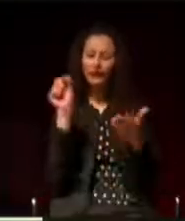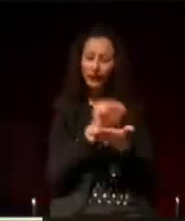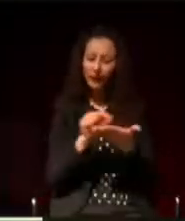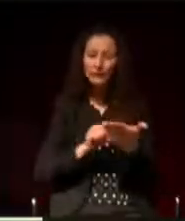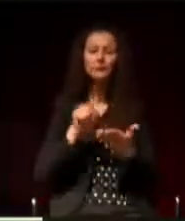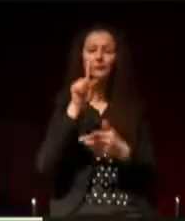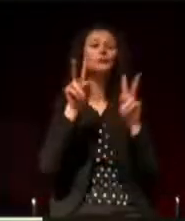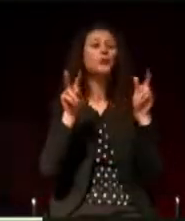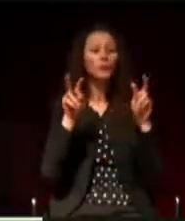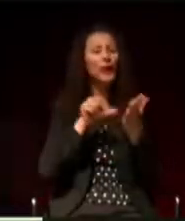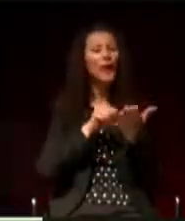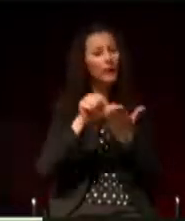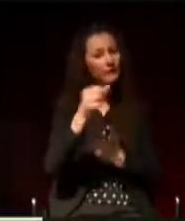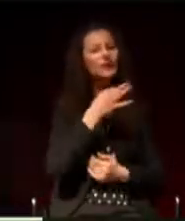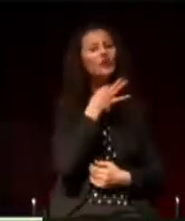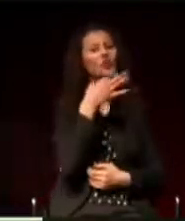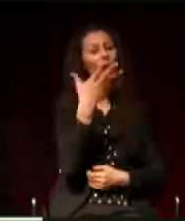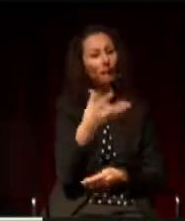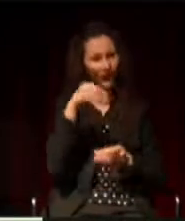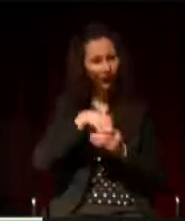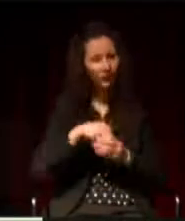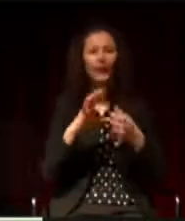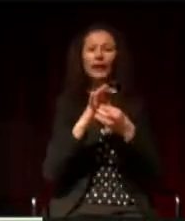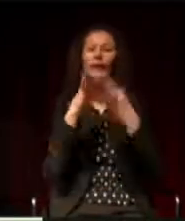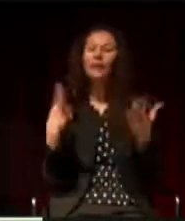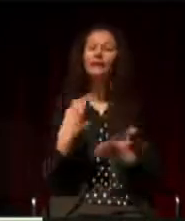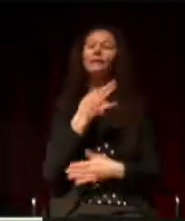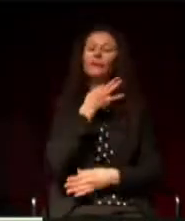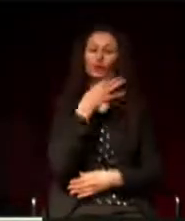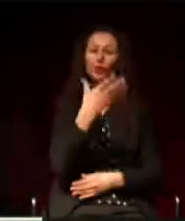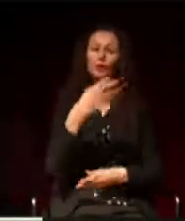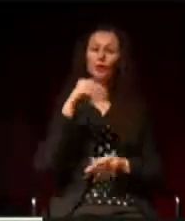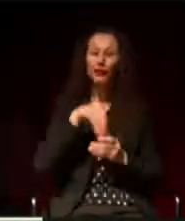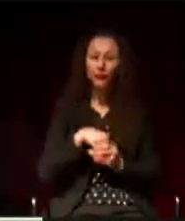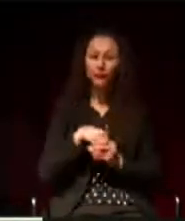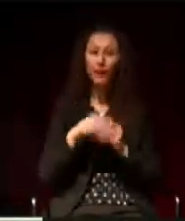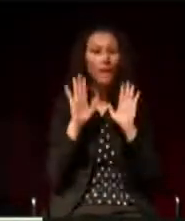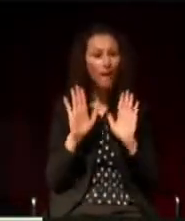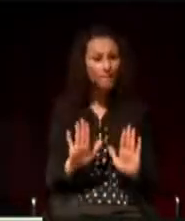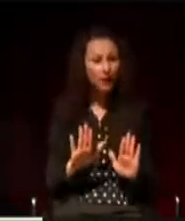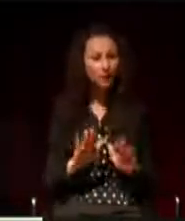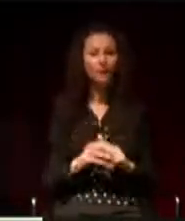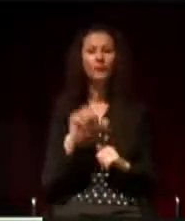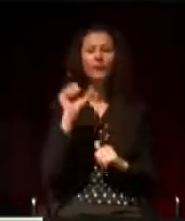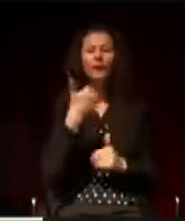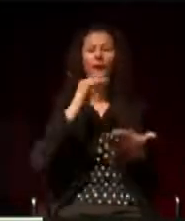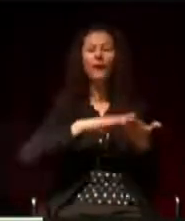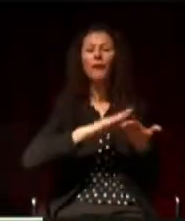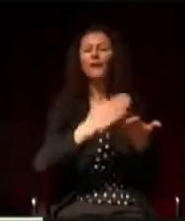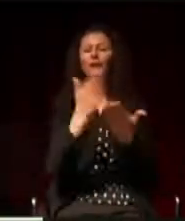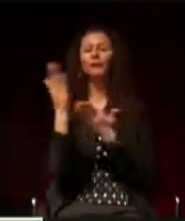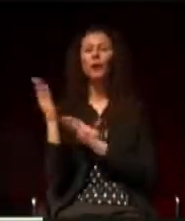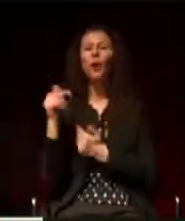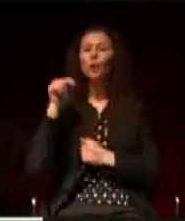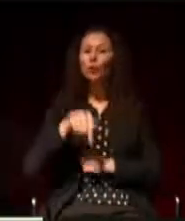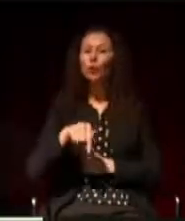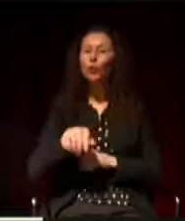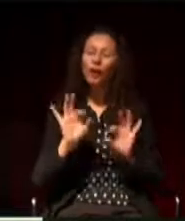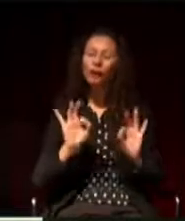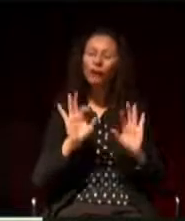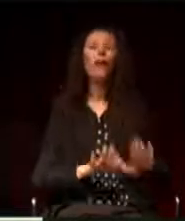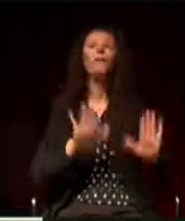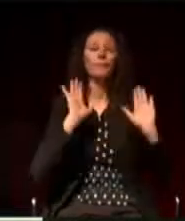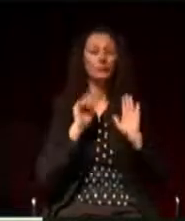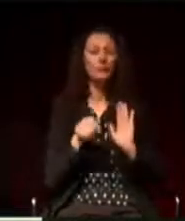yazdığım bir konuydu. Hepinize teşekkür etmek için, ilgililere teşekkür etmek için. Ama değerli arkadaşlar, bu burada